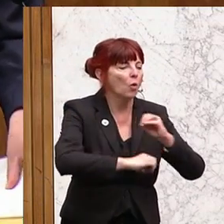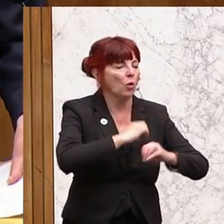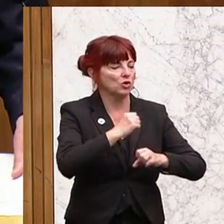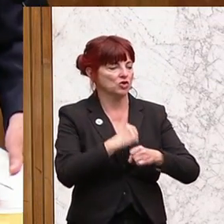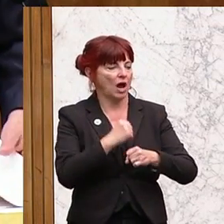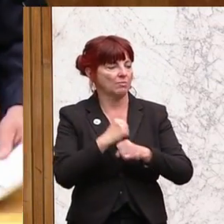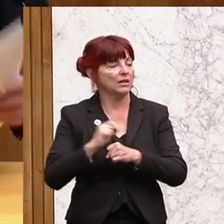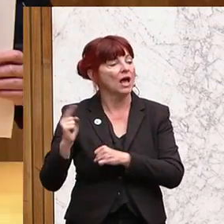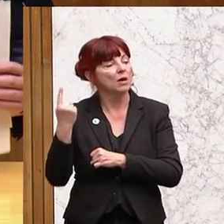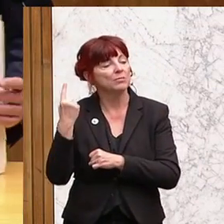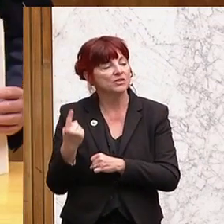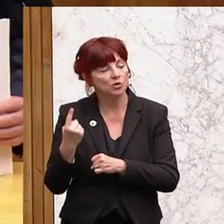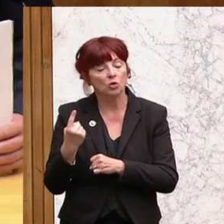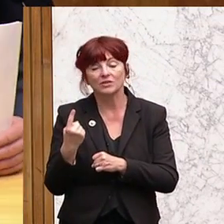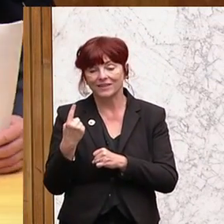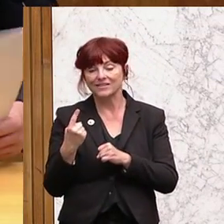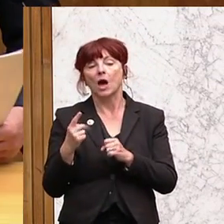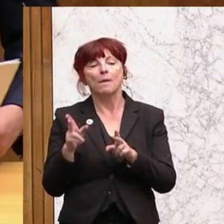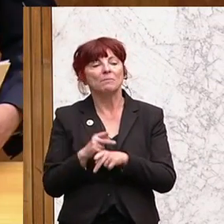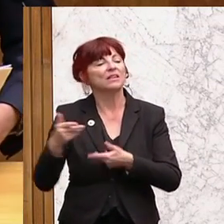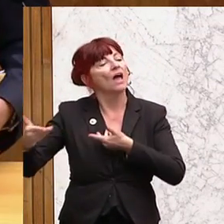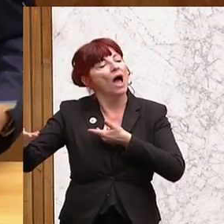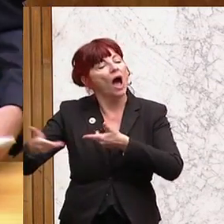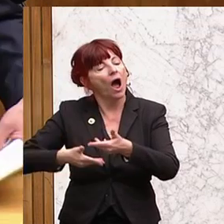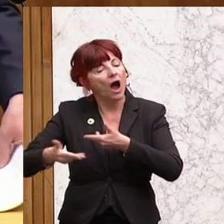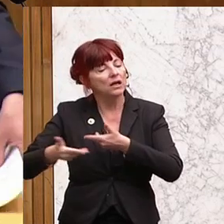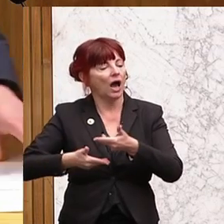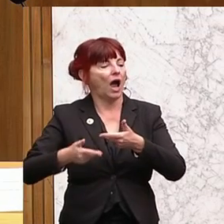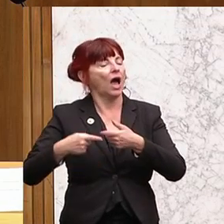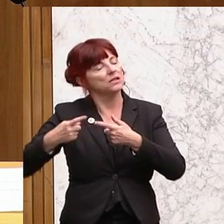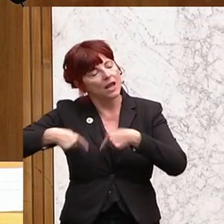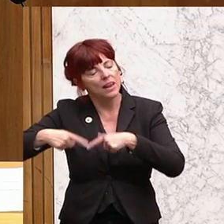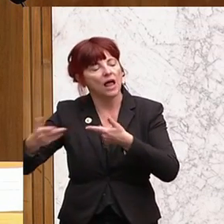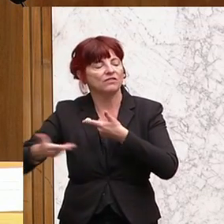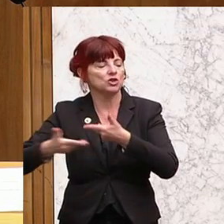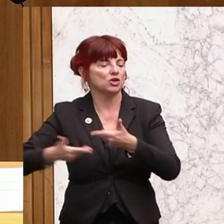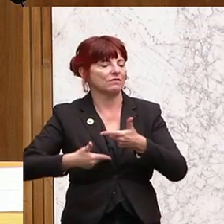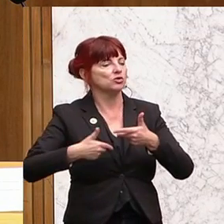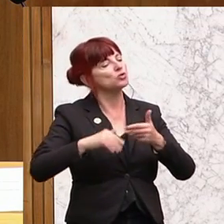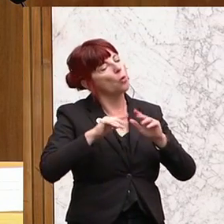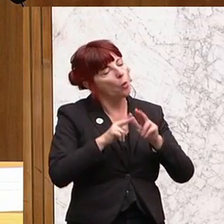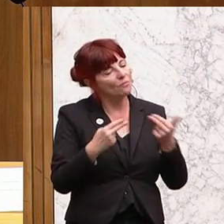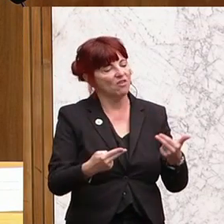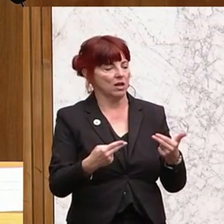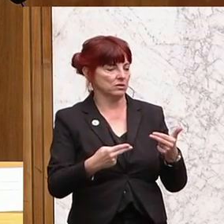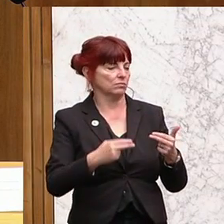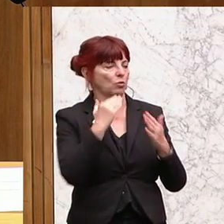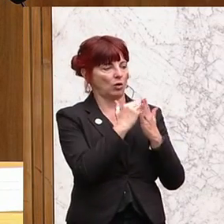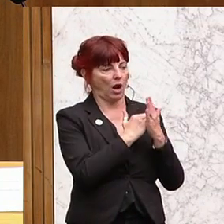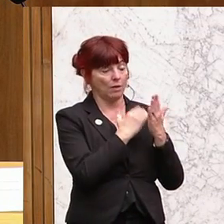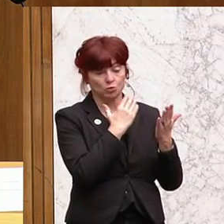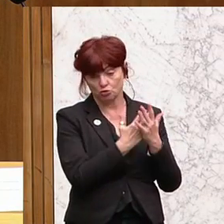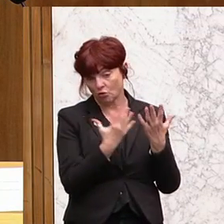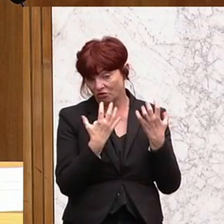Agrar Umweltprogramm tatsächlich Wirkung zeigt und es einen deutlichen Rückgang äh auch vor allem durch den integrierten